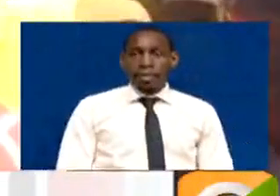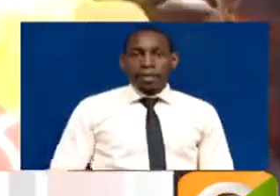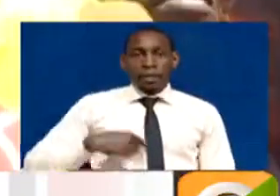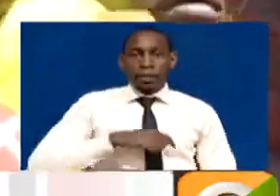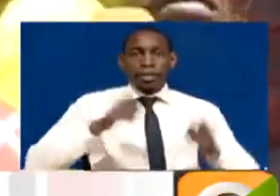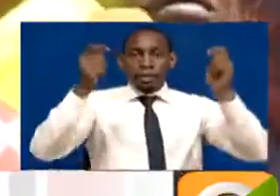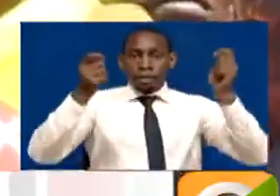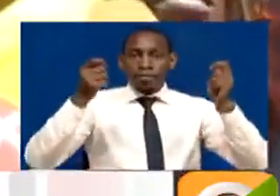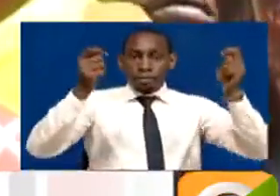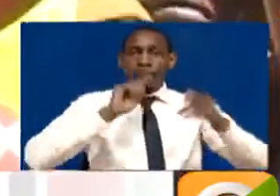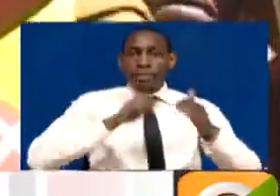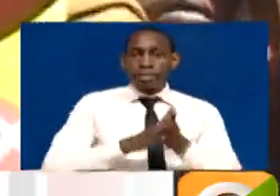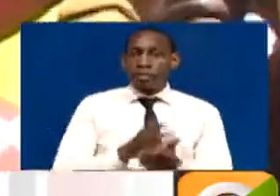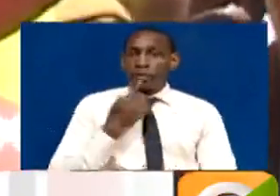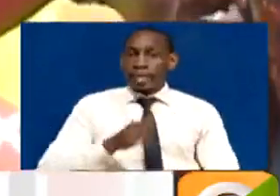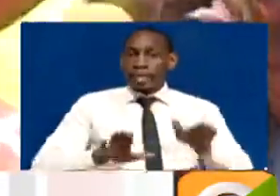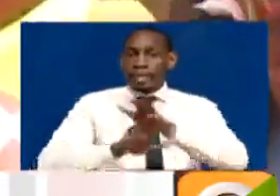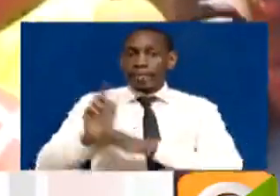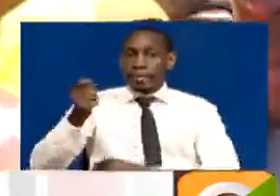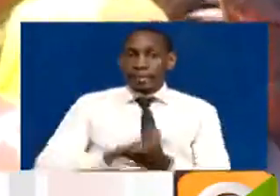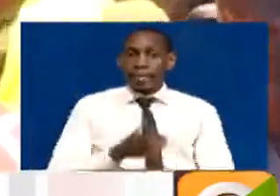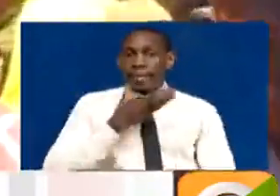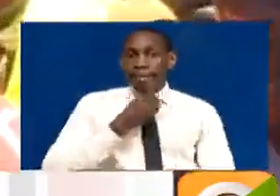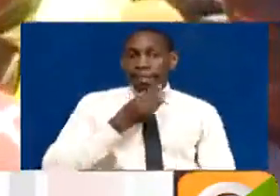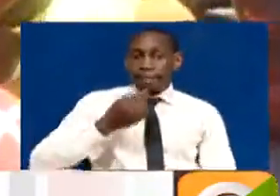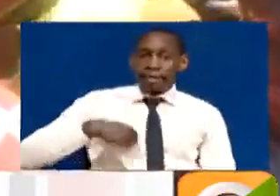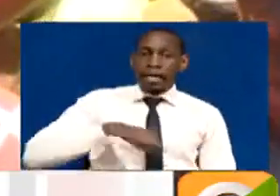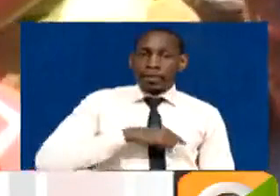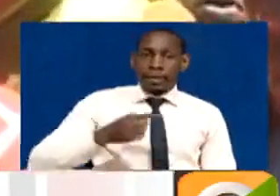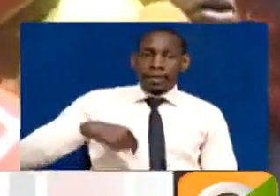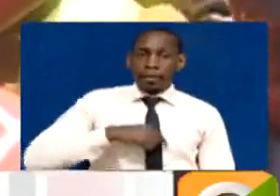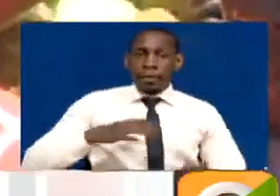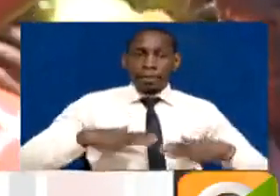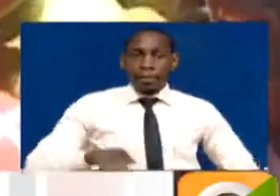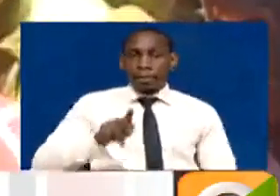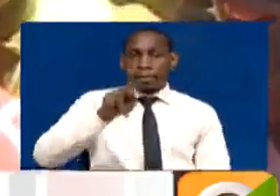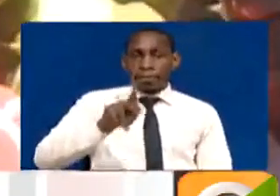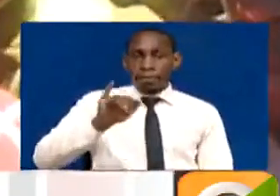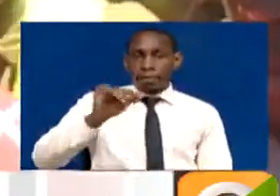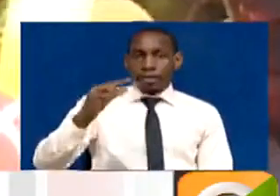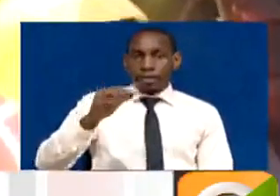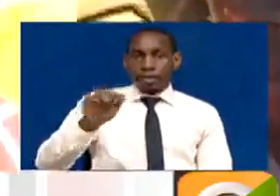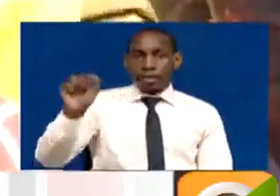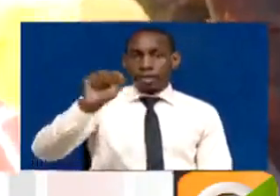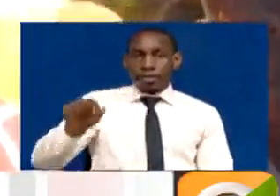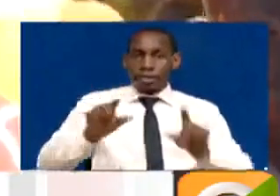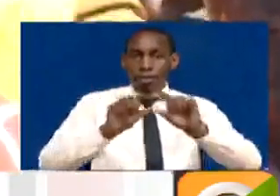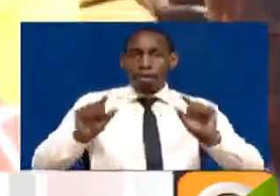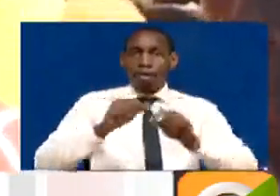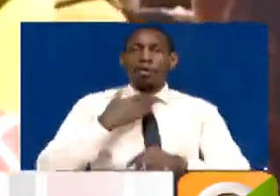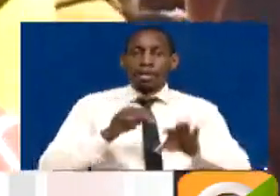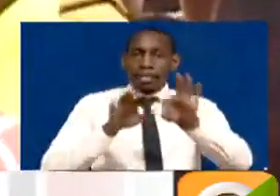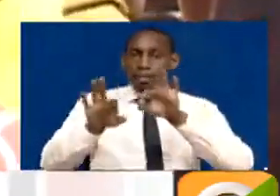Waliandamana kusema kwamba kuambia naibu wa rais ambaye ni baba wetu, sisi watu wa Kilgoris constituency tumesema ya kwamba